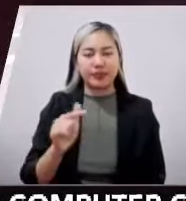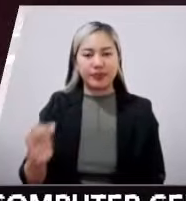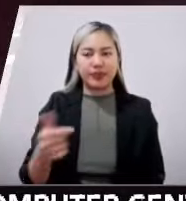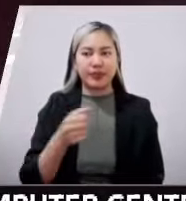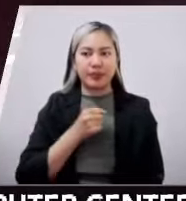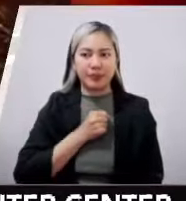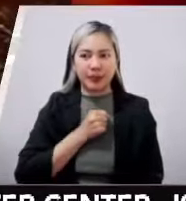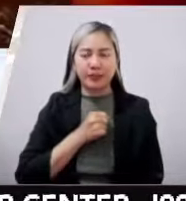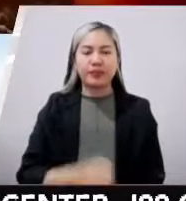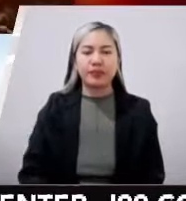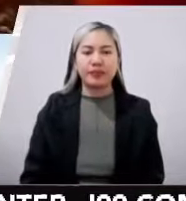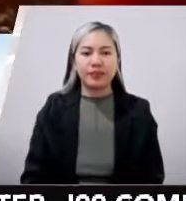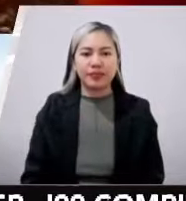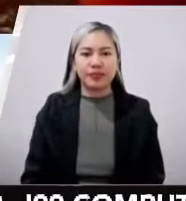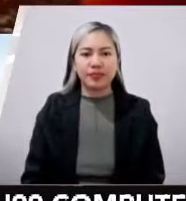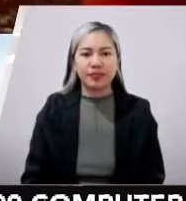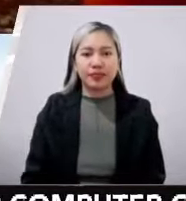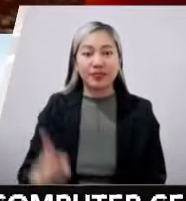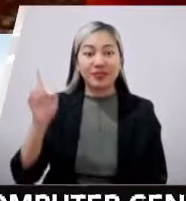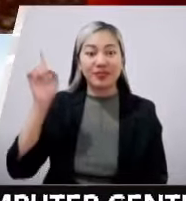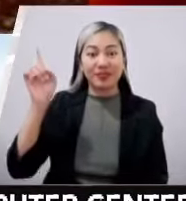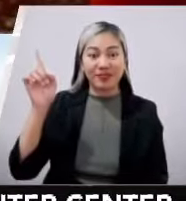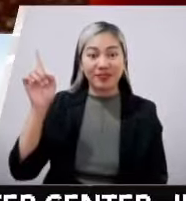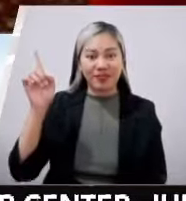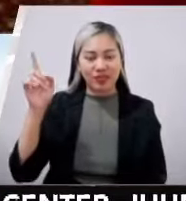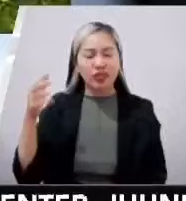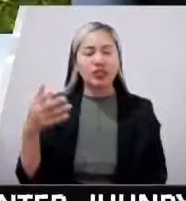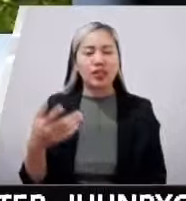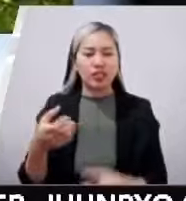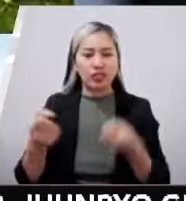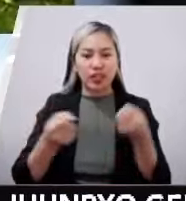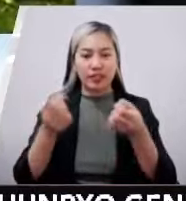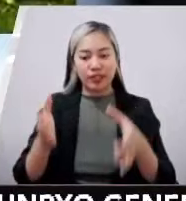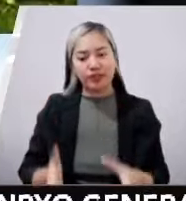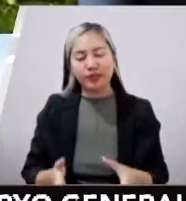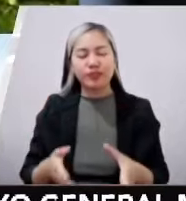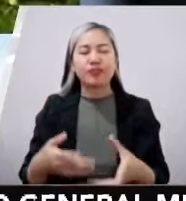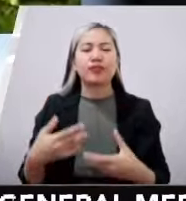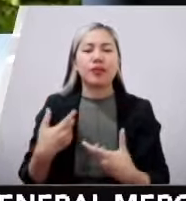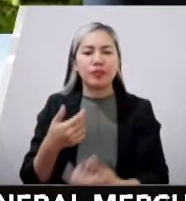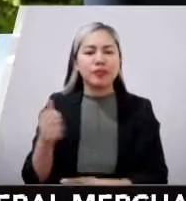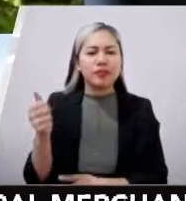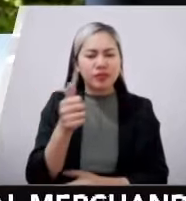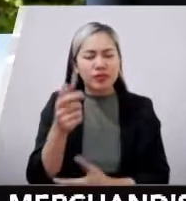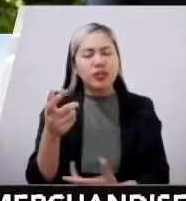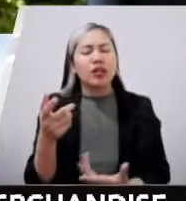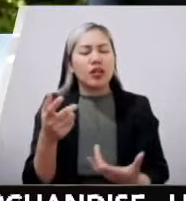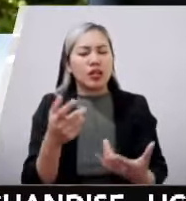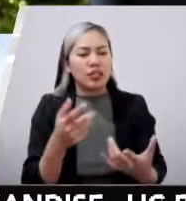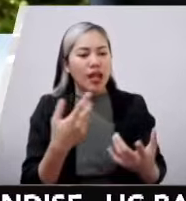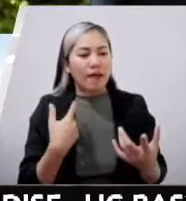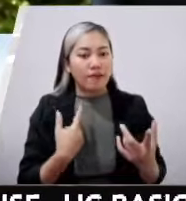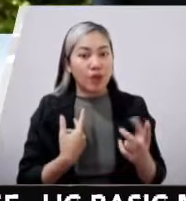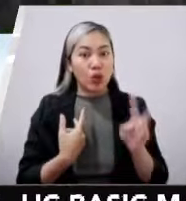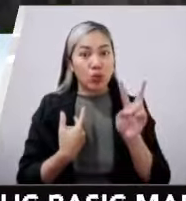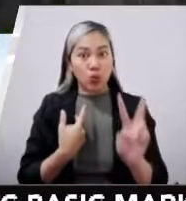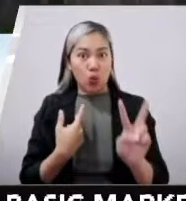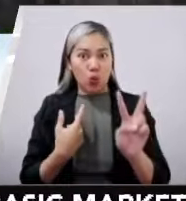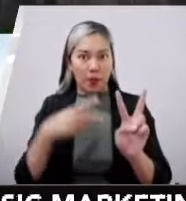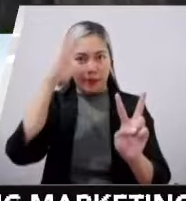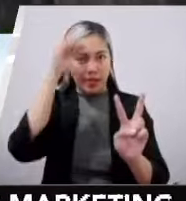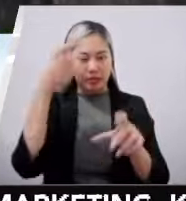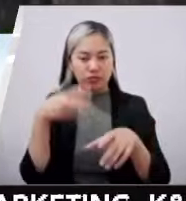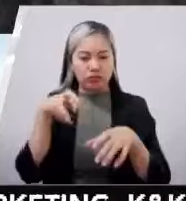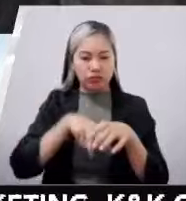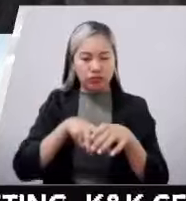Namamasada lang ang driver ng sasakyang ito nang hold-upin ang dalawang lalaking sakay nito alas 9 ng gabi noong Biyernes. Ayon